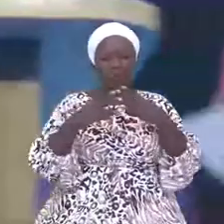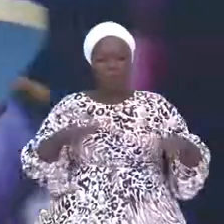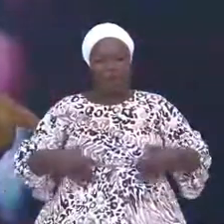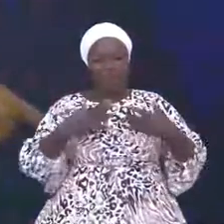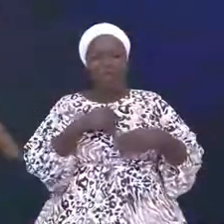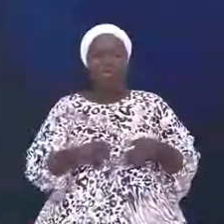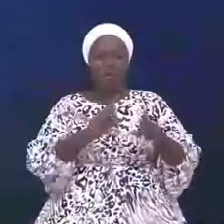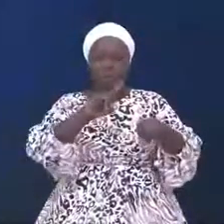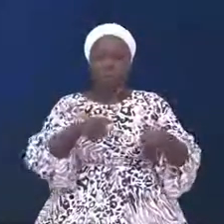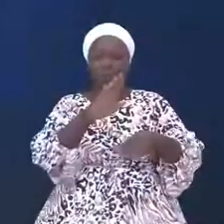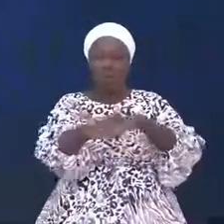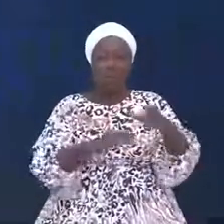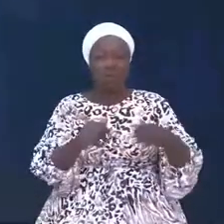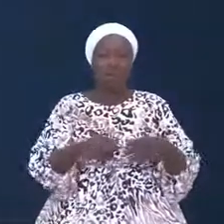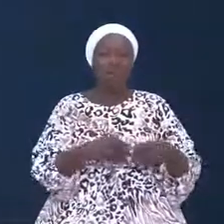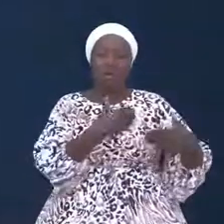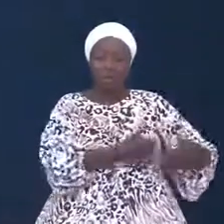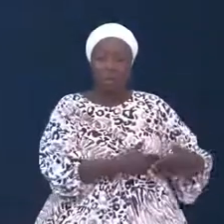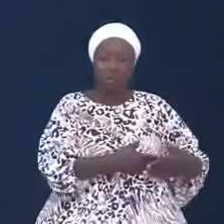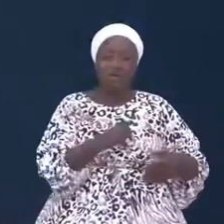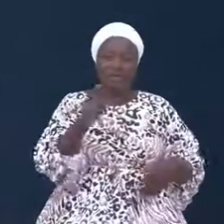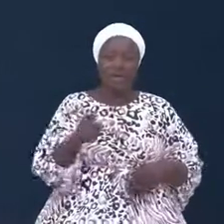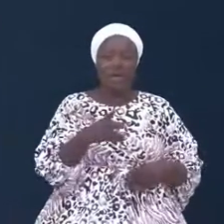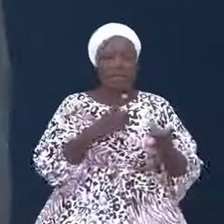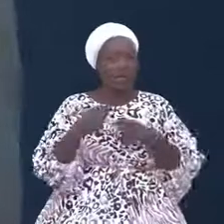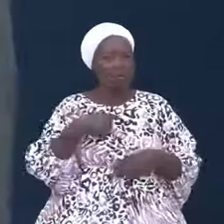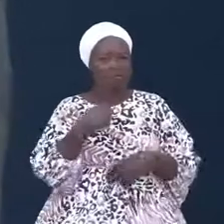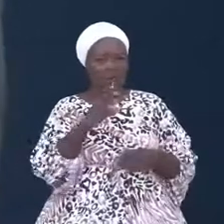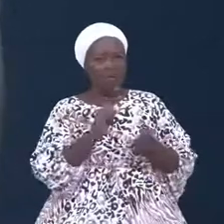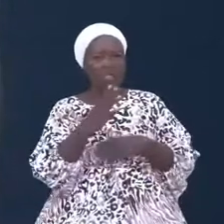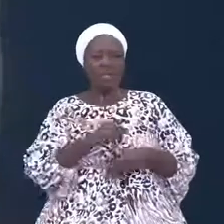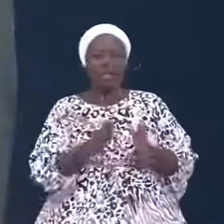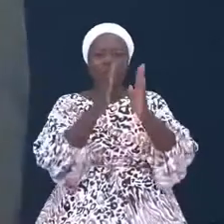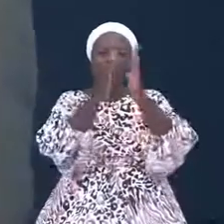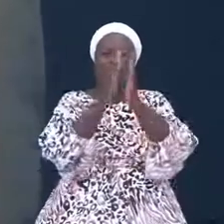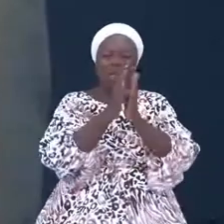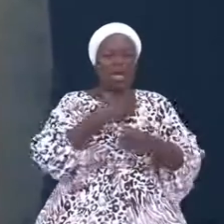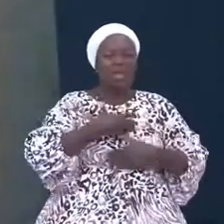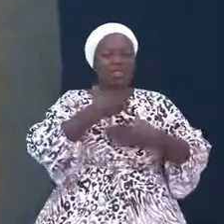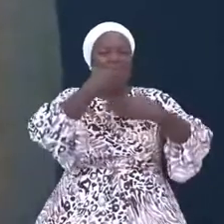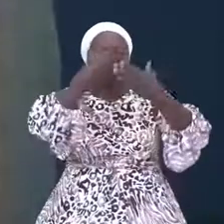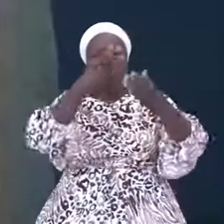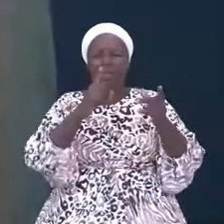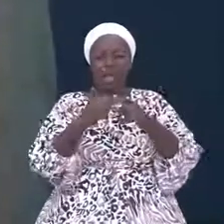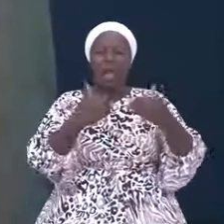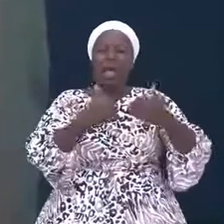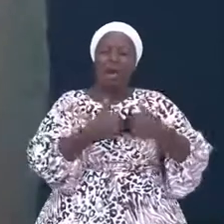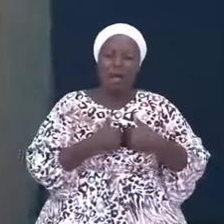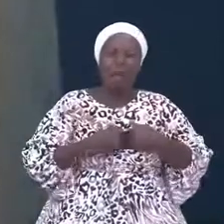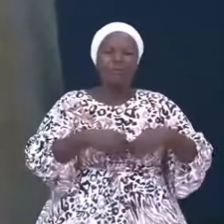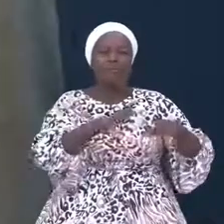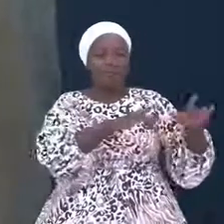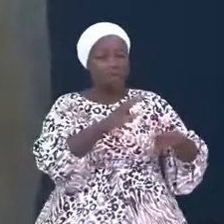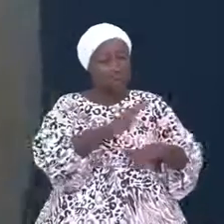l'impossibilité que tu as de ta vie. Il passait et on nous dit, et criait,